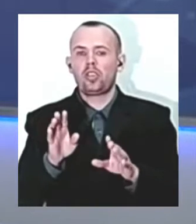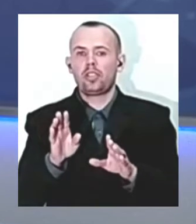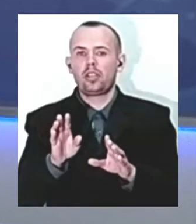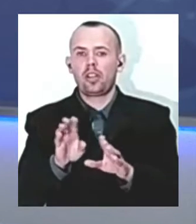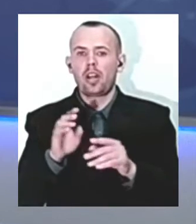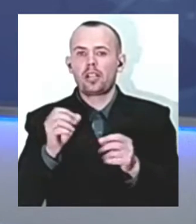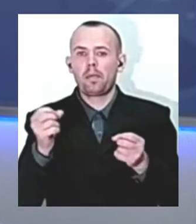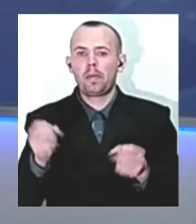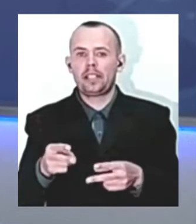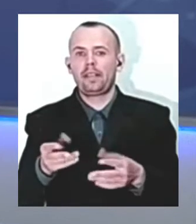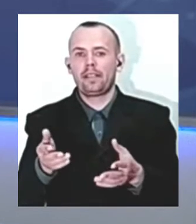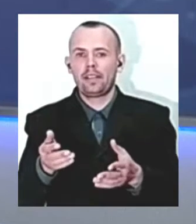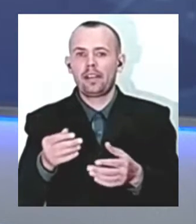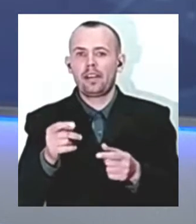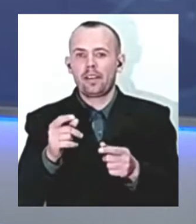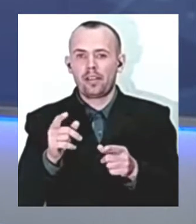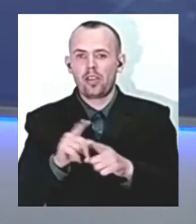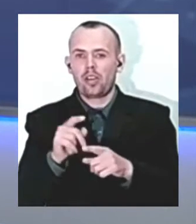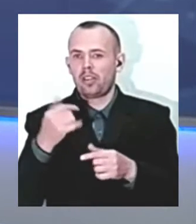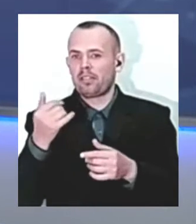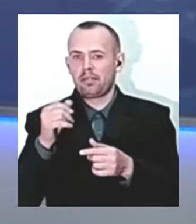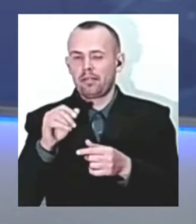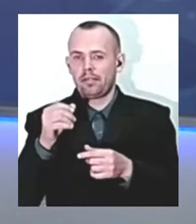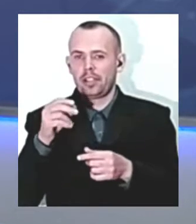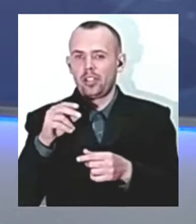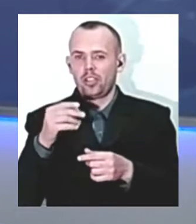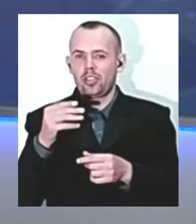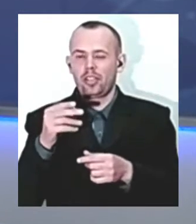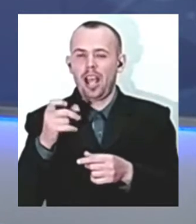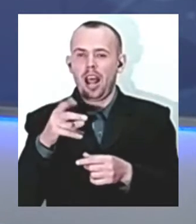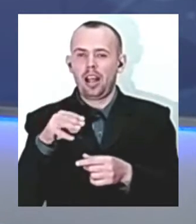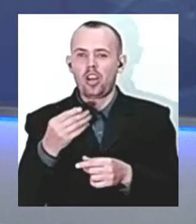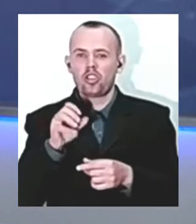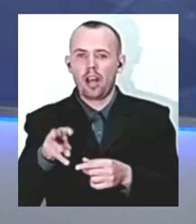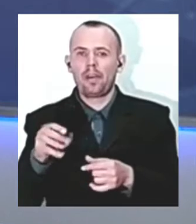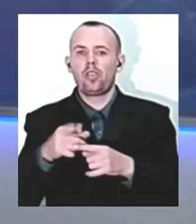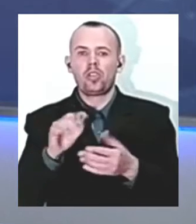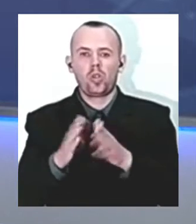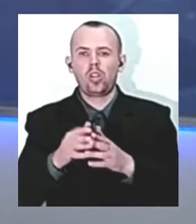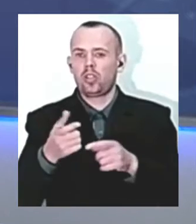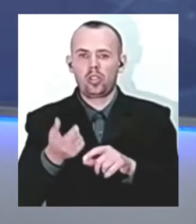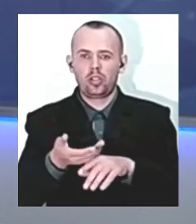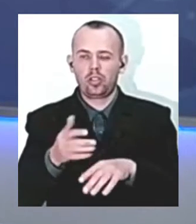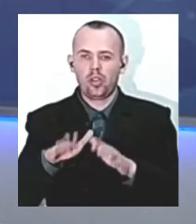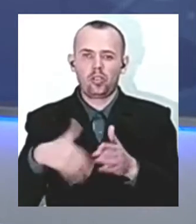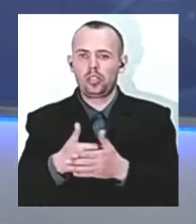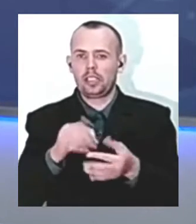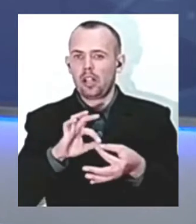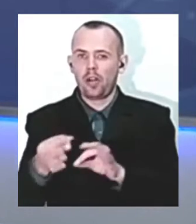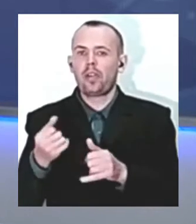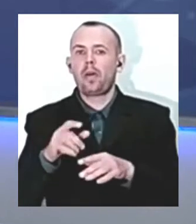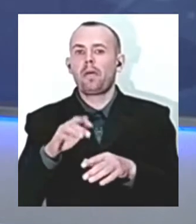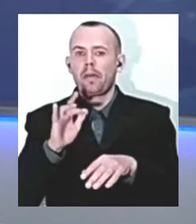вірусу дельта-штаму. І, відповідно, дійсно, ситуація досить складна з тим, що практично всім для